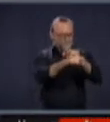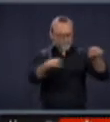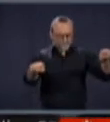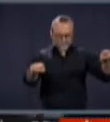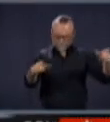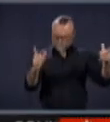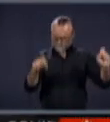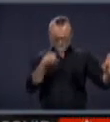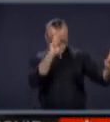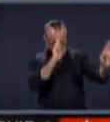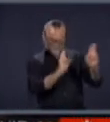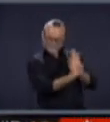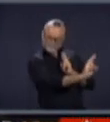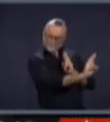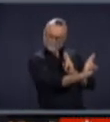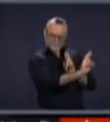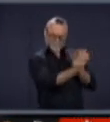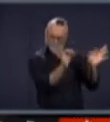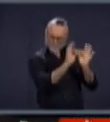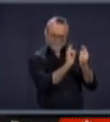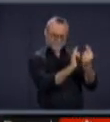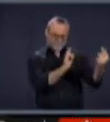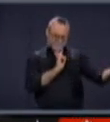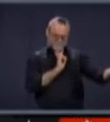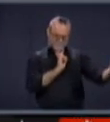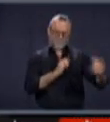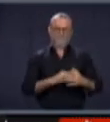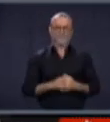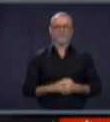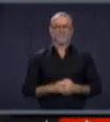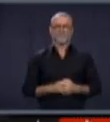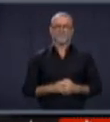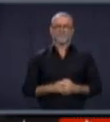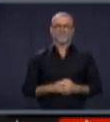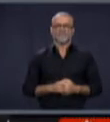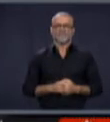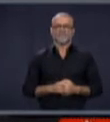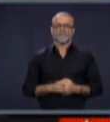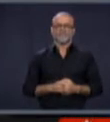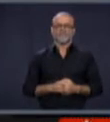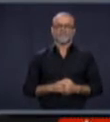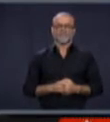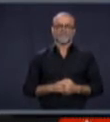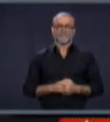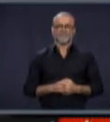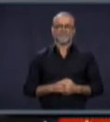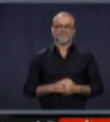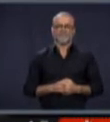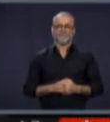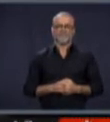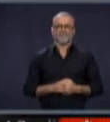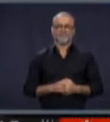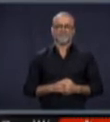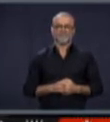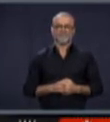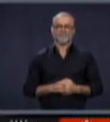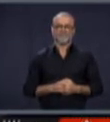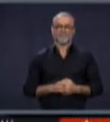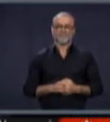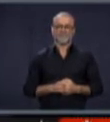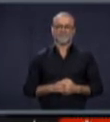les autres. Qu'il faut respecter la distanciation. Je remercie les téléspectateurs de la première chaîne hors Québec qui nous